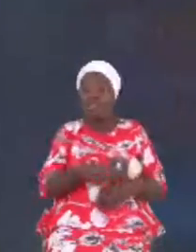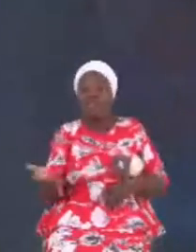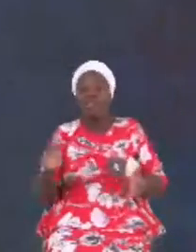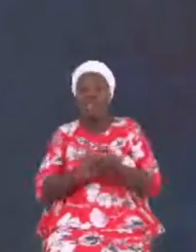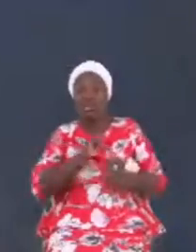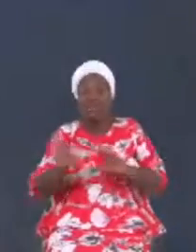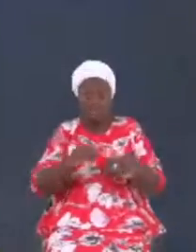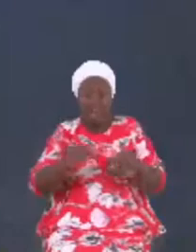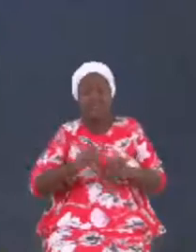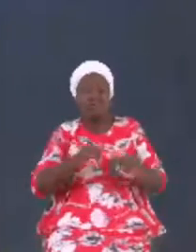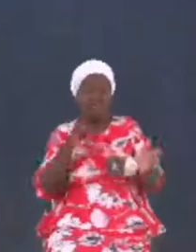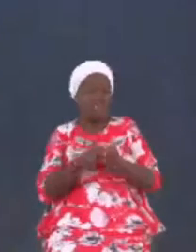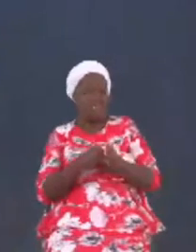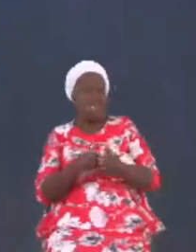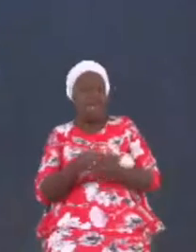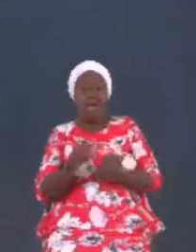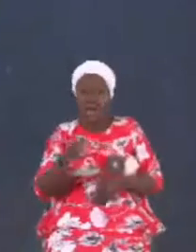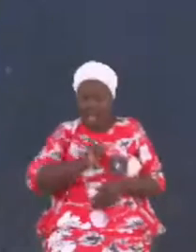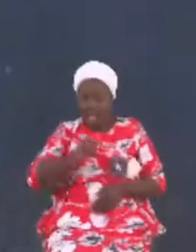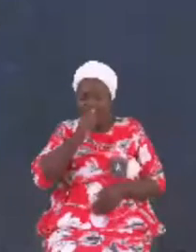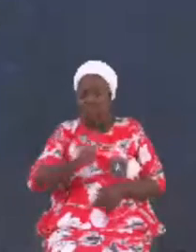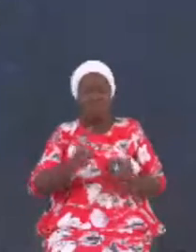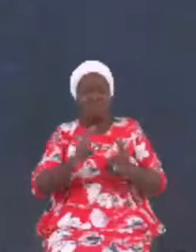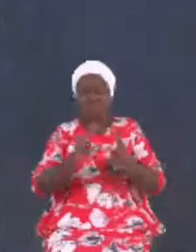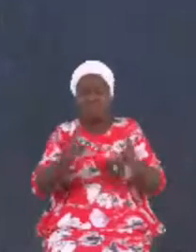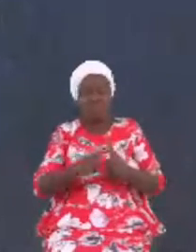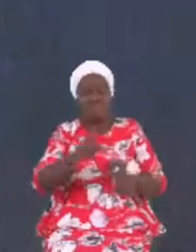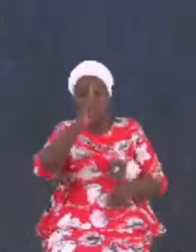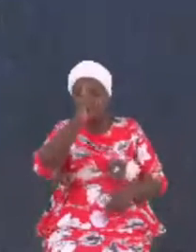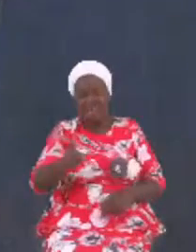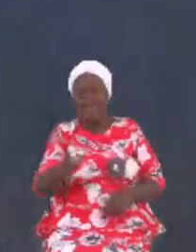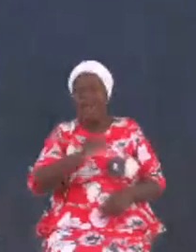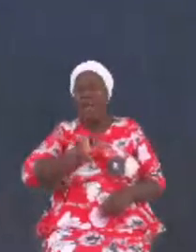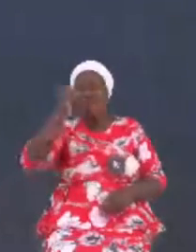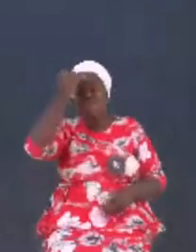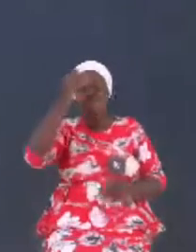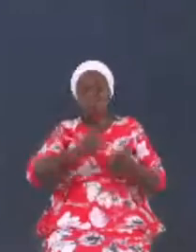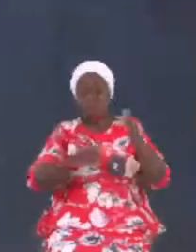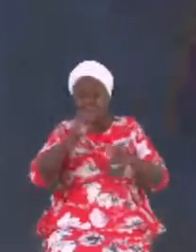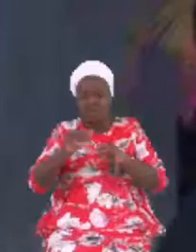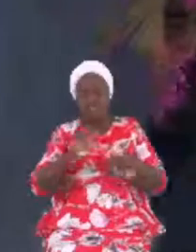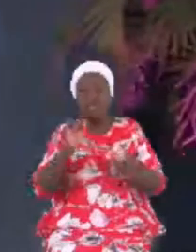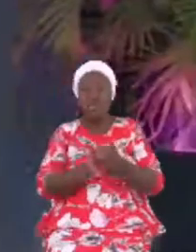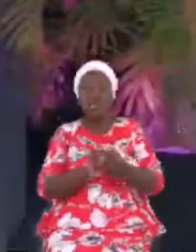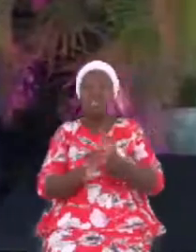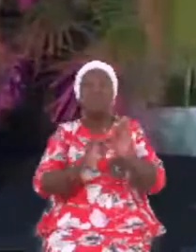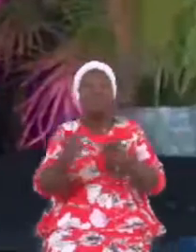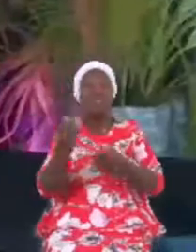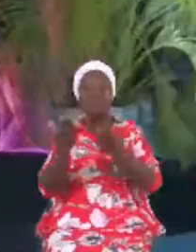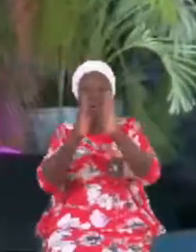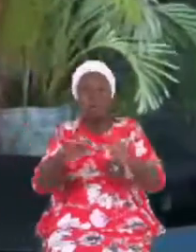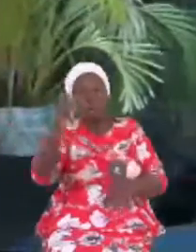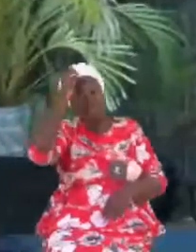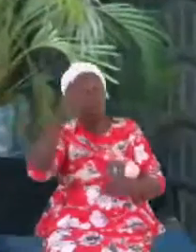ce qui est faisable, je fais. Je suis large dans mon esprit, dans ma pensée. Si un serviteur de